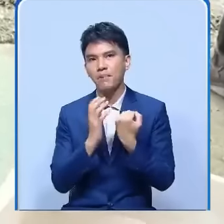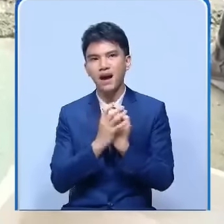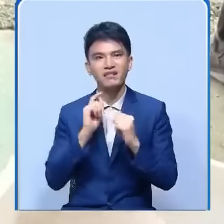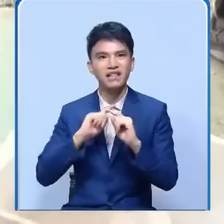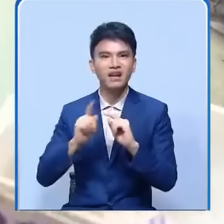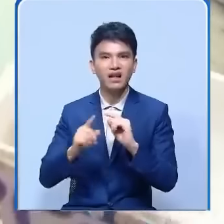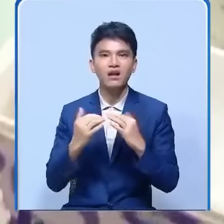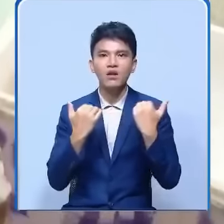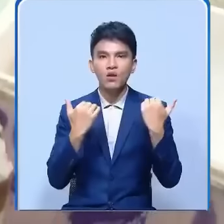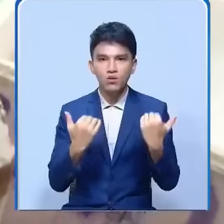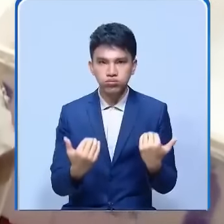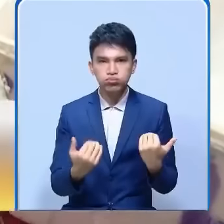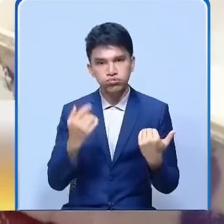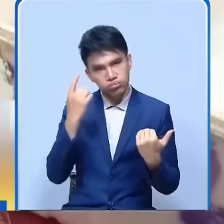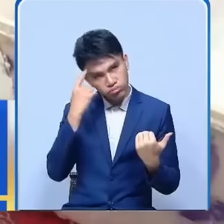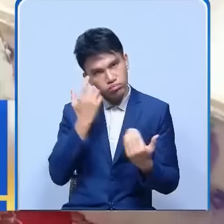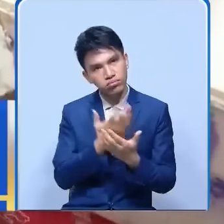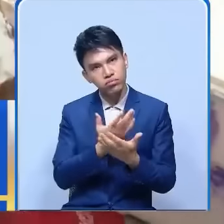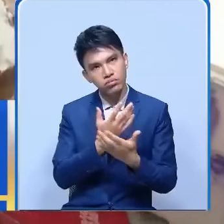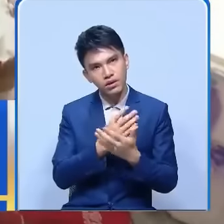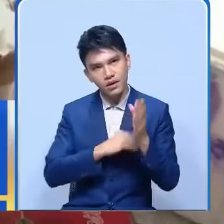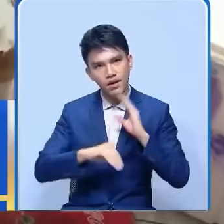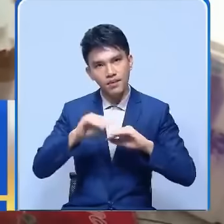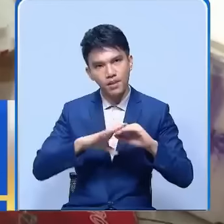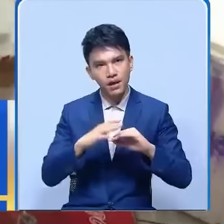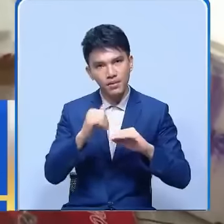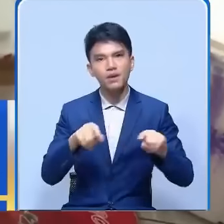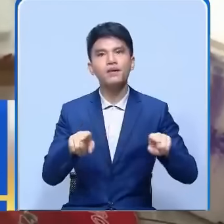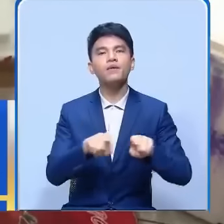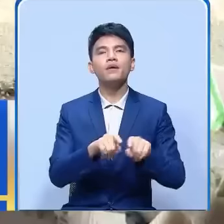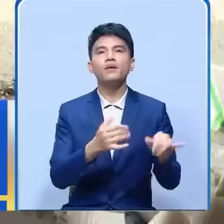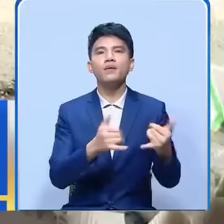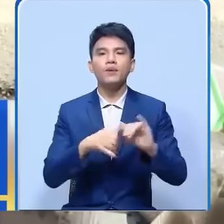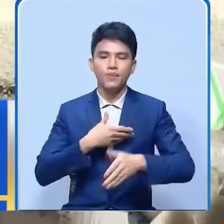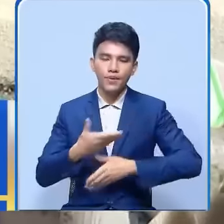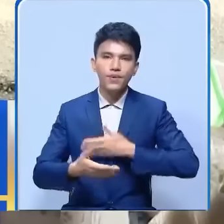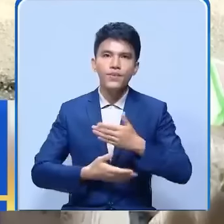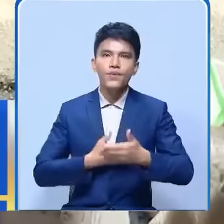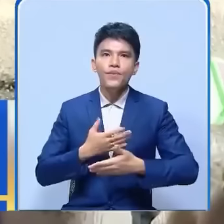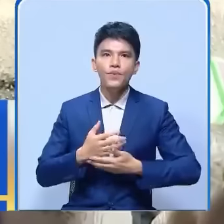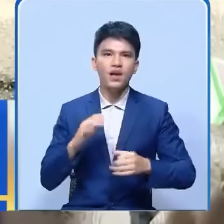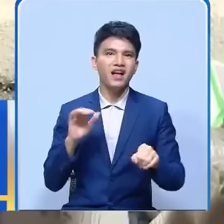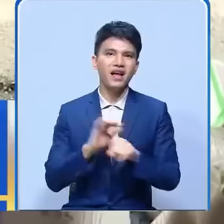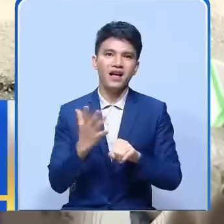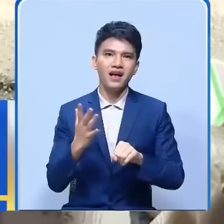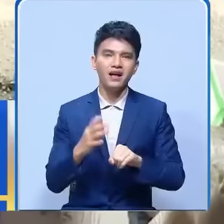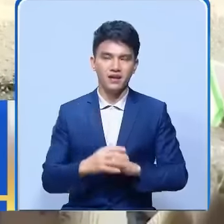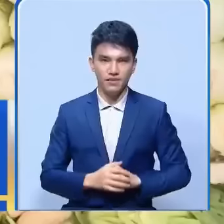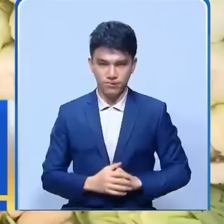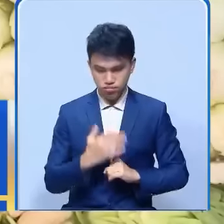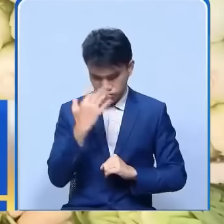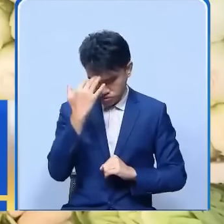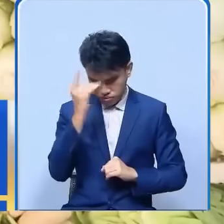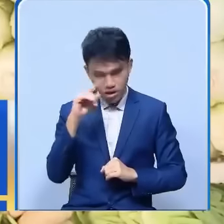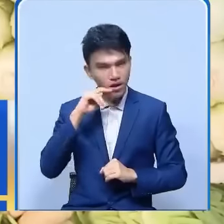ขาวเนี่ยมีแนวโน้มราคาที่จะปรับเพิ่มขึ้นด้วยหรืออาจจะขาดตลาดเร็วๆนี้ก็เป็นไปได้เพราะว่ามีปัจจัย